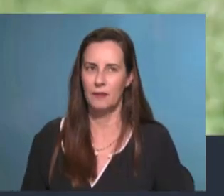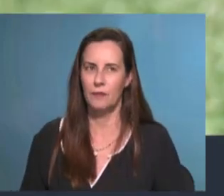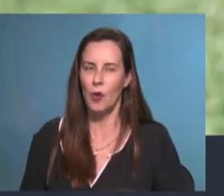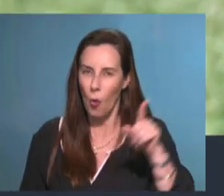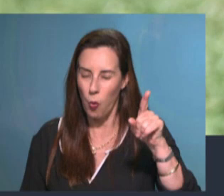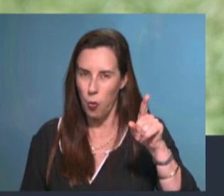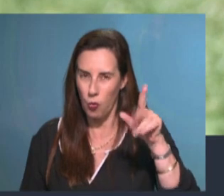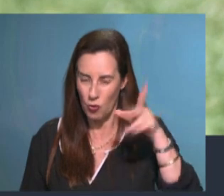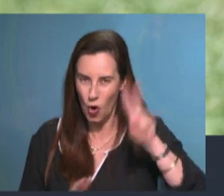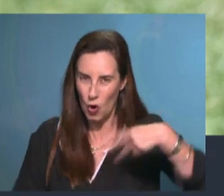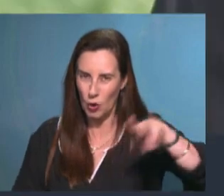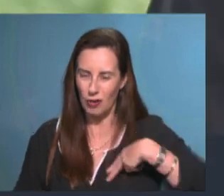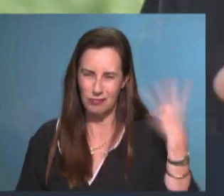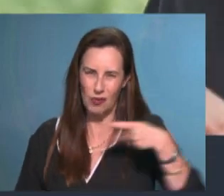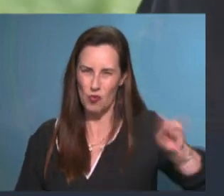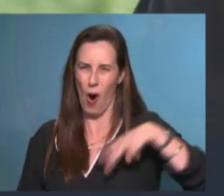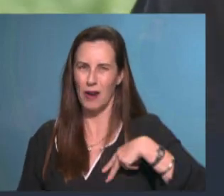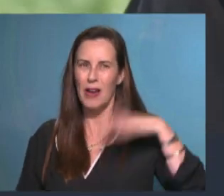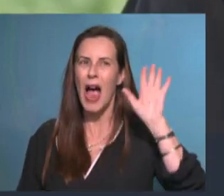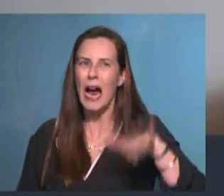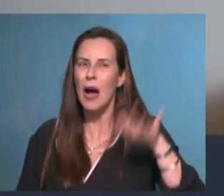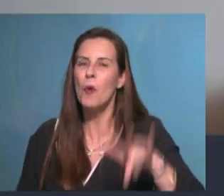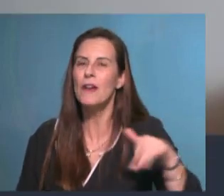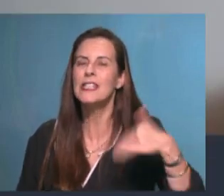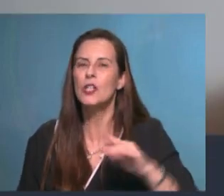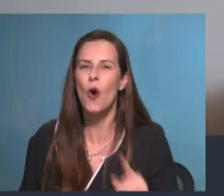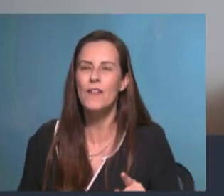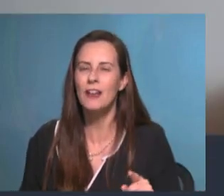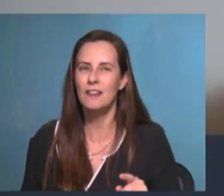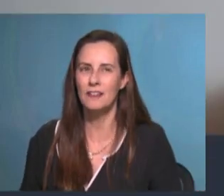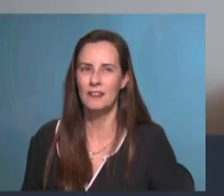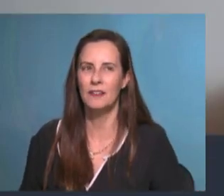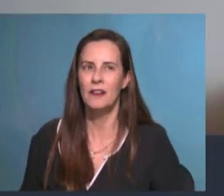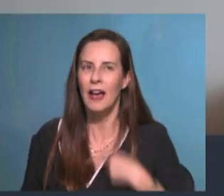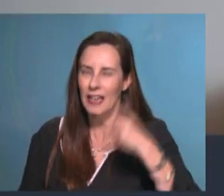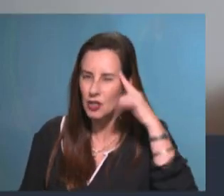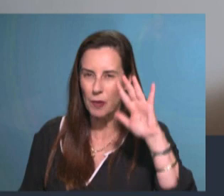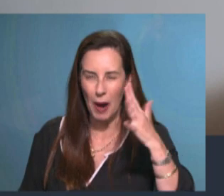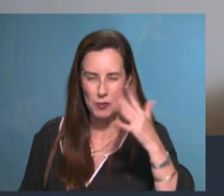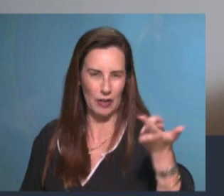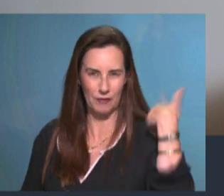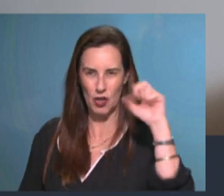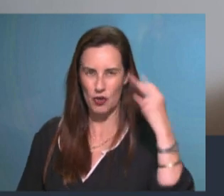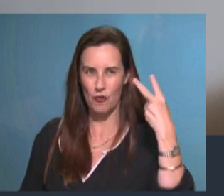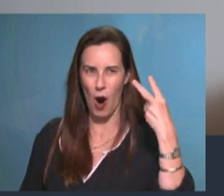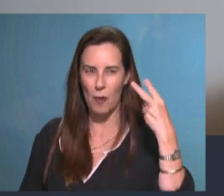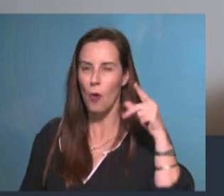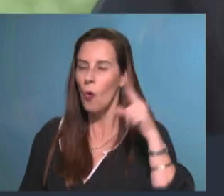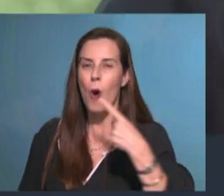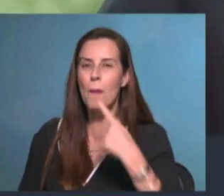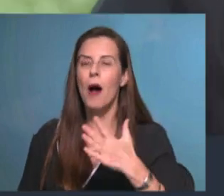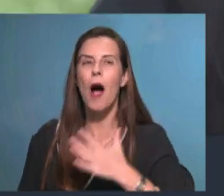חושב? ודאי שהוא כתובת, גם אויב הוא כתובת. אני רק אזכיר שביום חמישי לפני שבועיים הוא אמר,